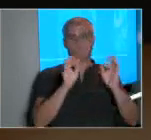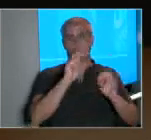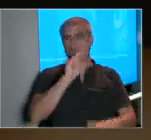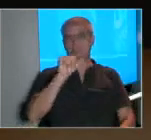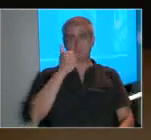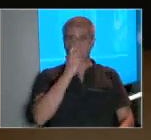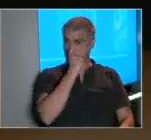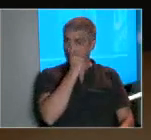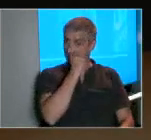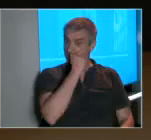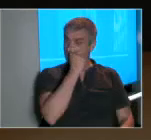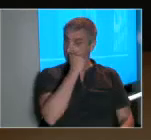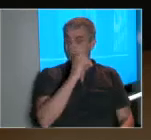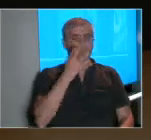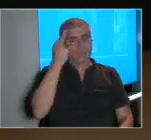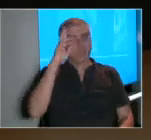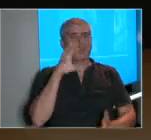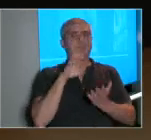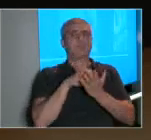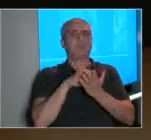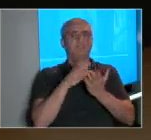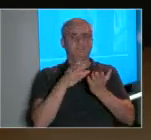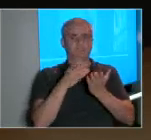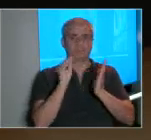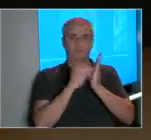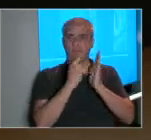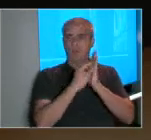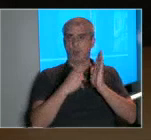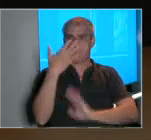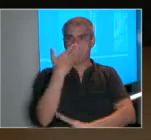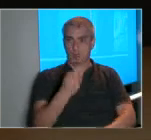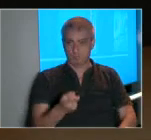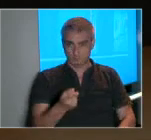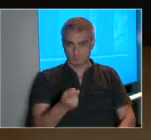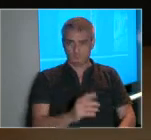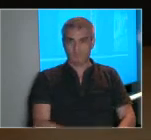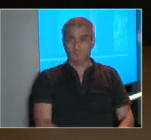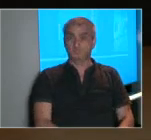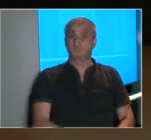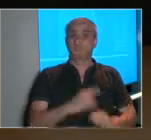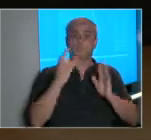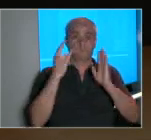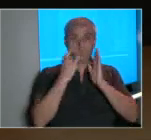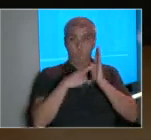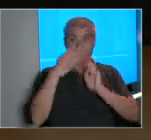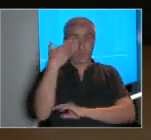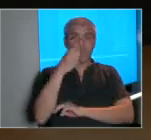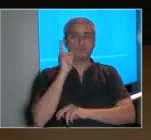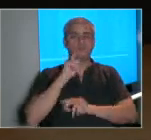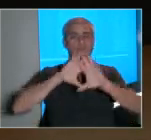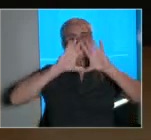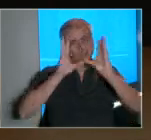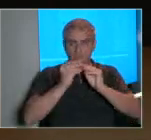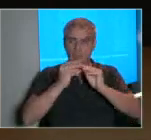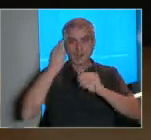בסוגיה הראשונה. מה הרעיון המרכזי שנקבע בחוק הלאום? חוק הלאום הוא שם